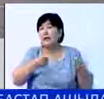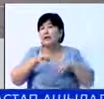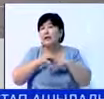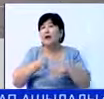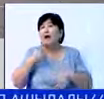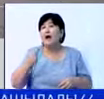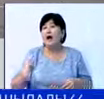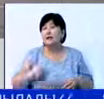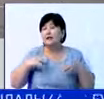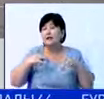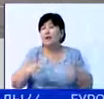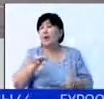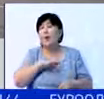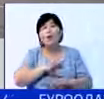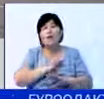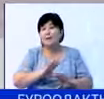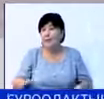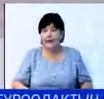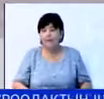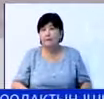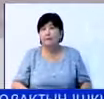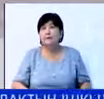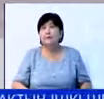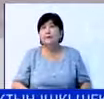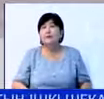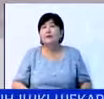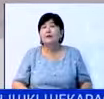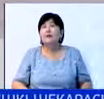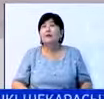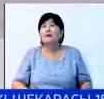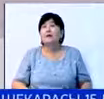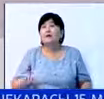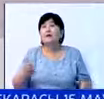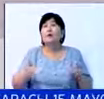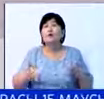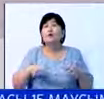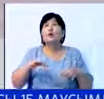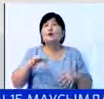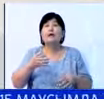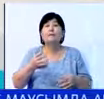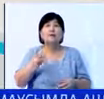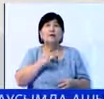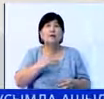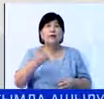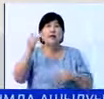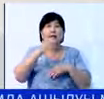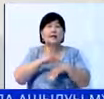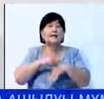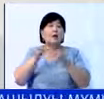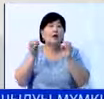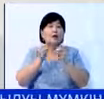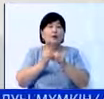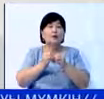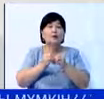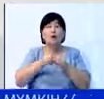әскери техникаларға қолданылмайды. Негізінде жолда қолдануында ең басты проблема. Кеш сағат 10-нан кейін күн